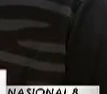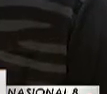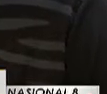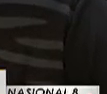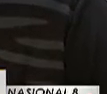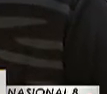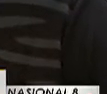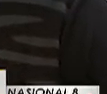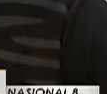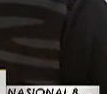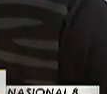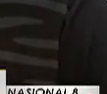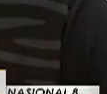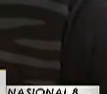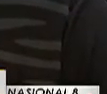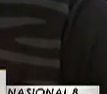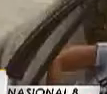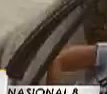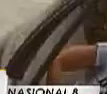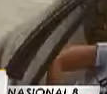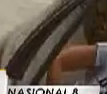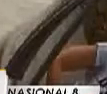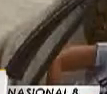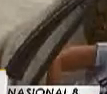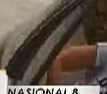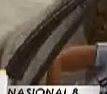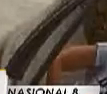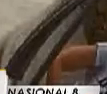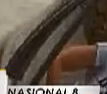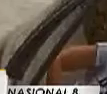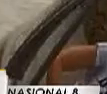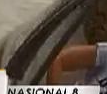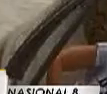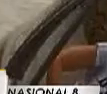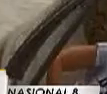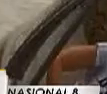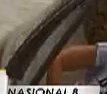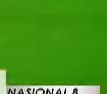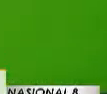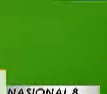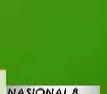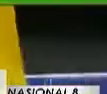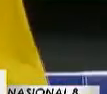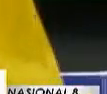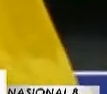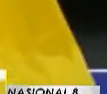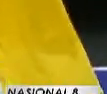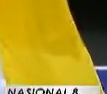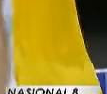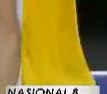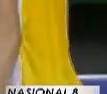Kes seludup warga asing KBS serah kepada pihak berkuasa.